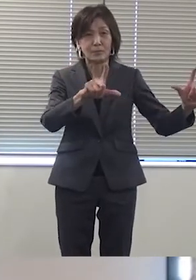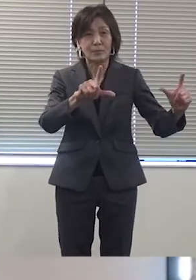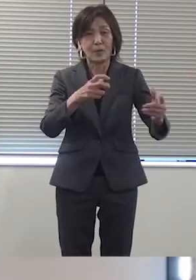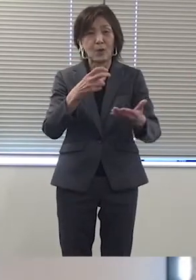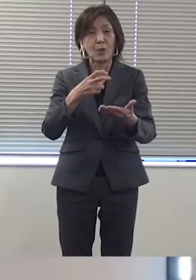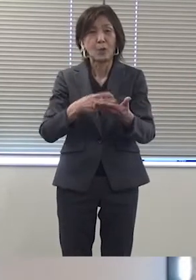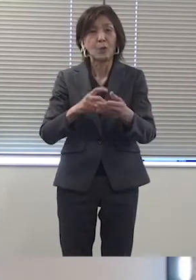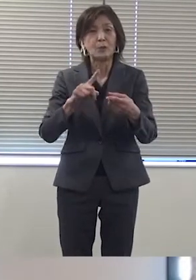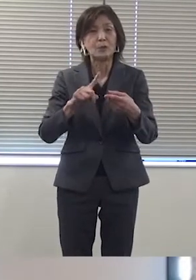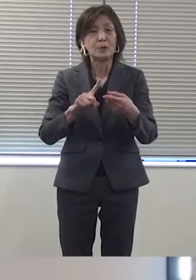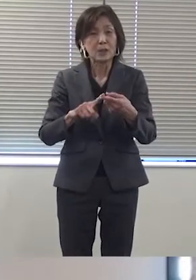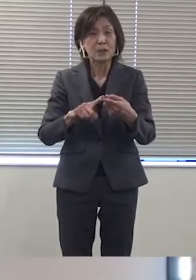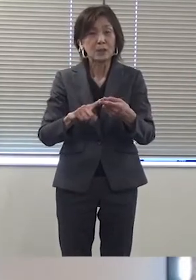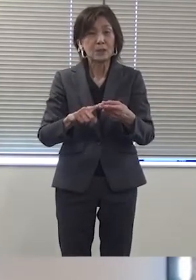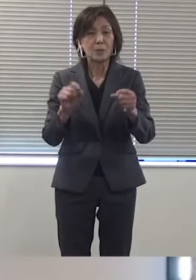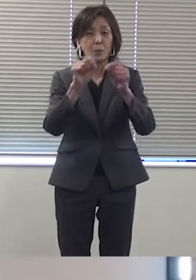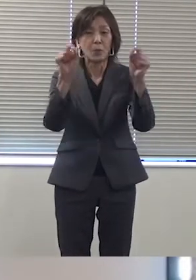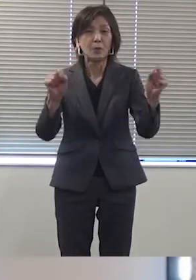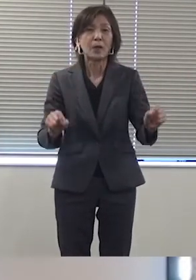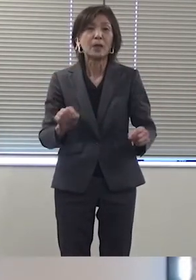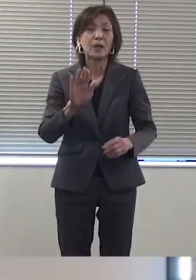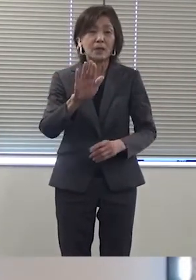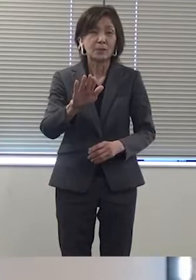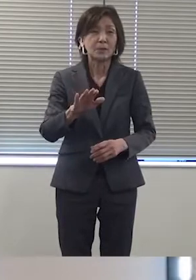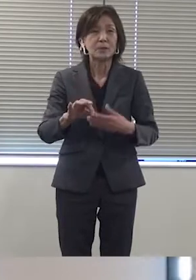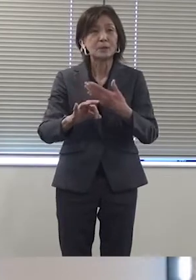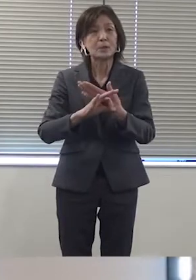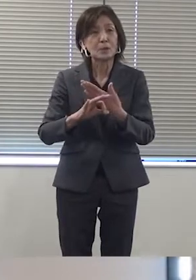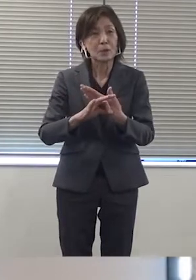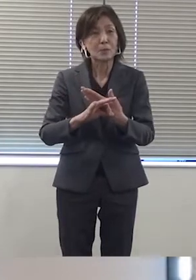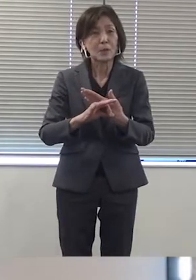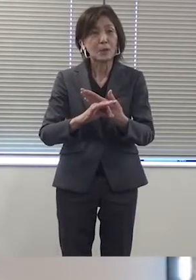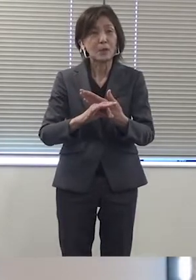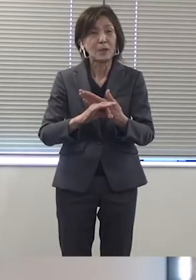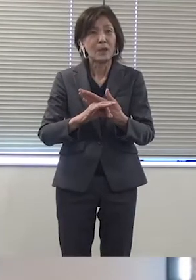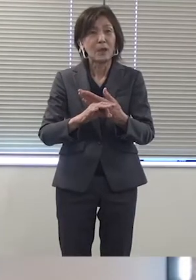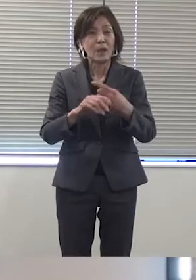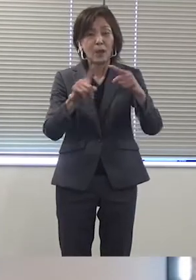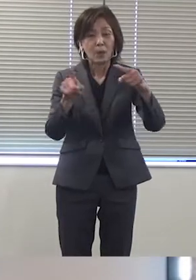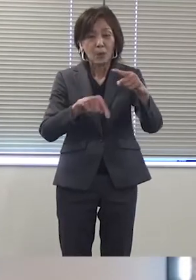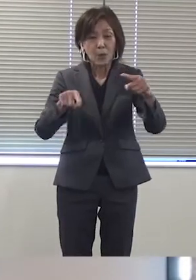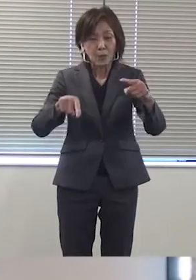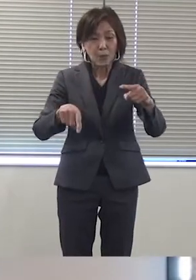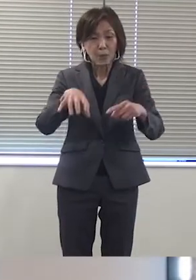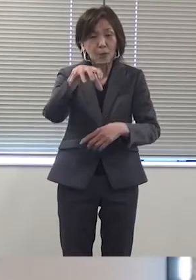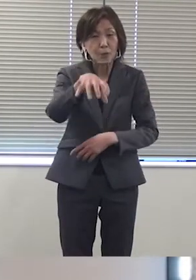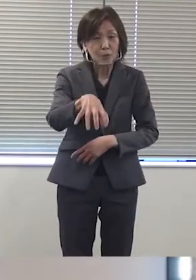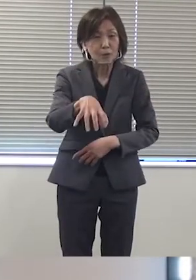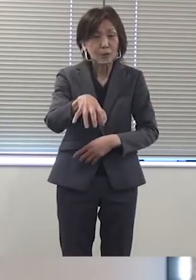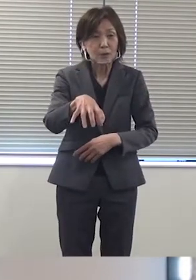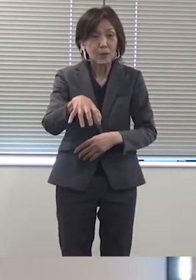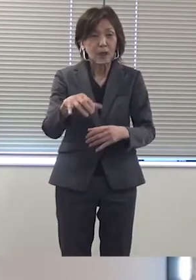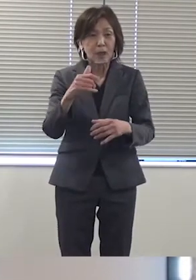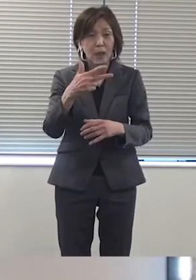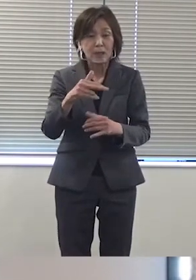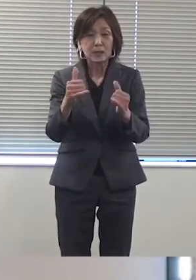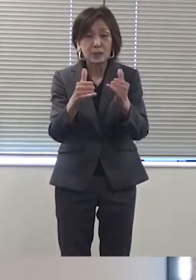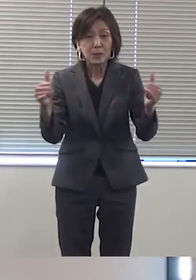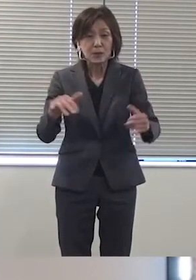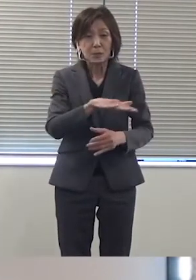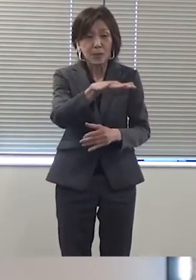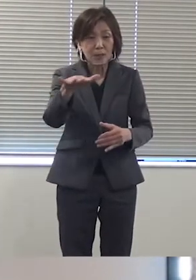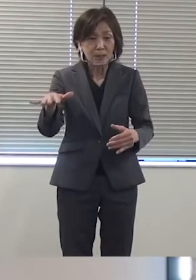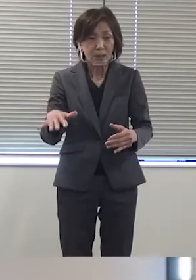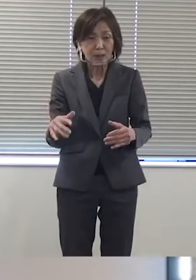で、多くの市民の人たちが等しく利用する、例えば公共用地とか公共施設の場合でした